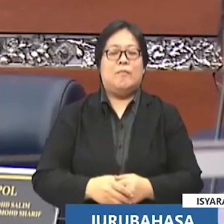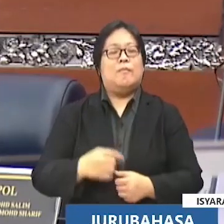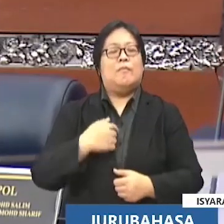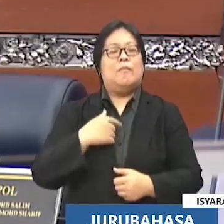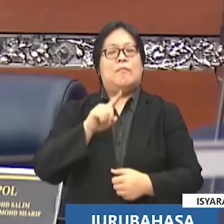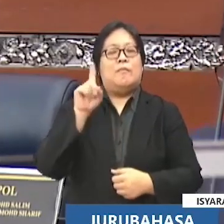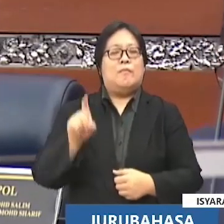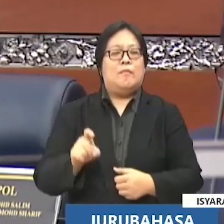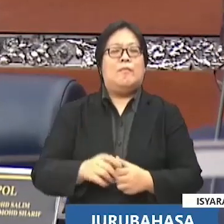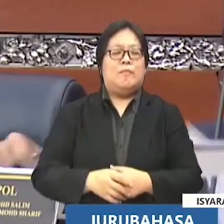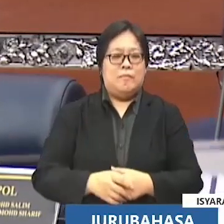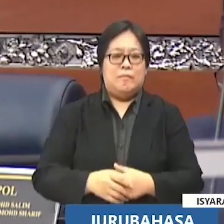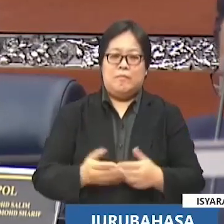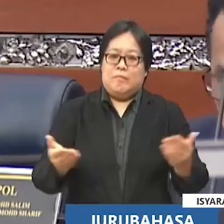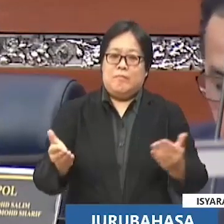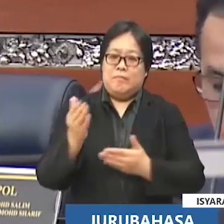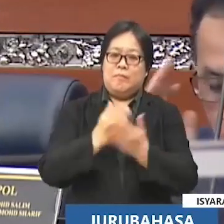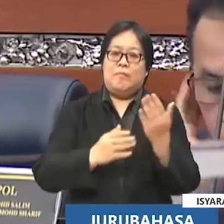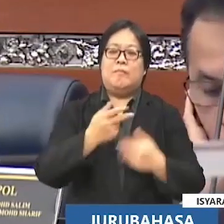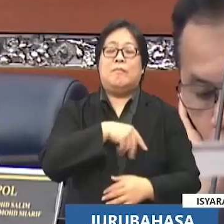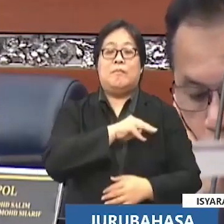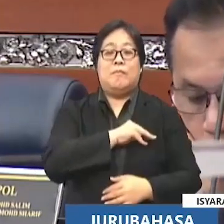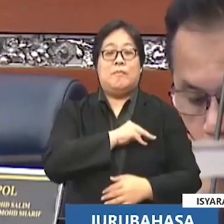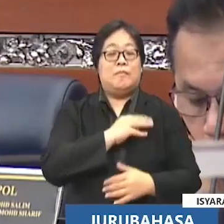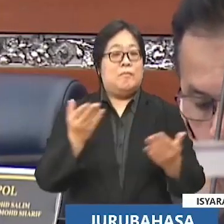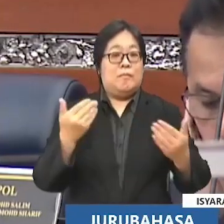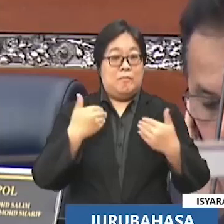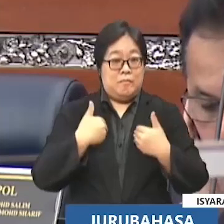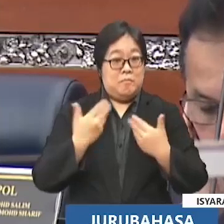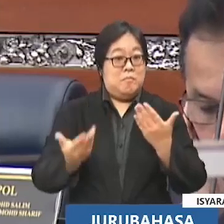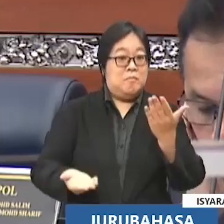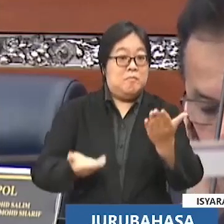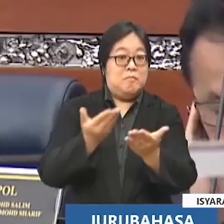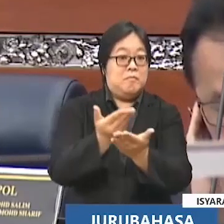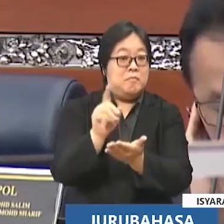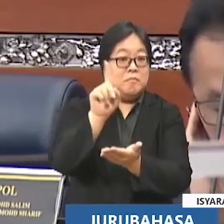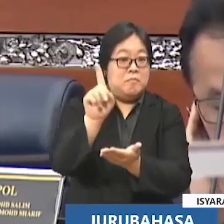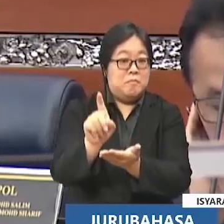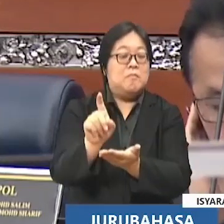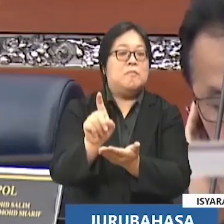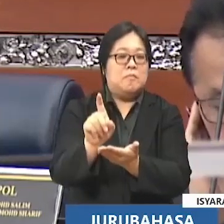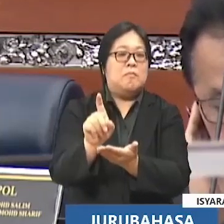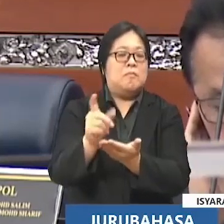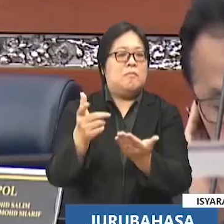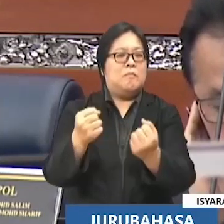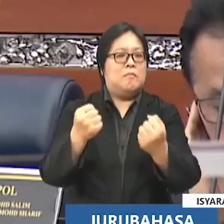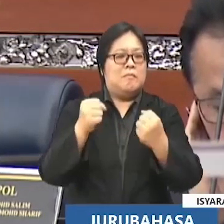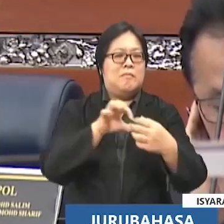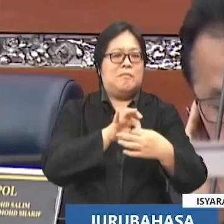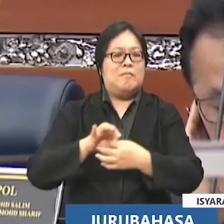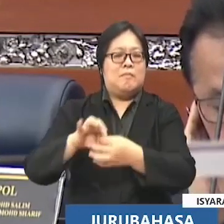saya ingin bertanya, adakah pihak kementerian bercadang untuk memanfaatkan